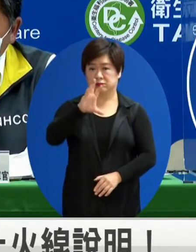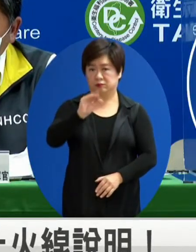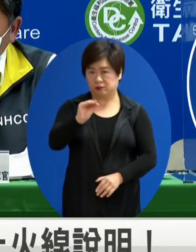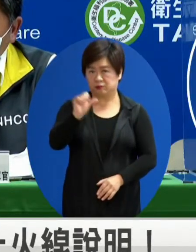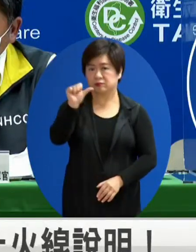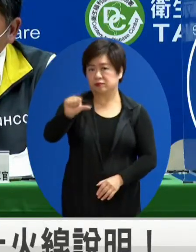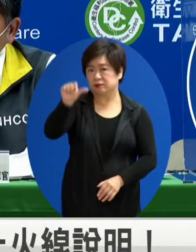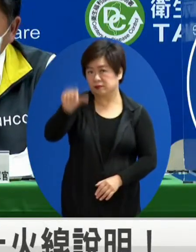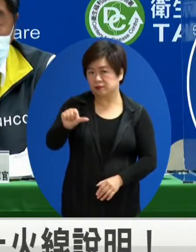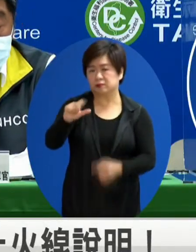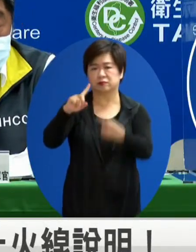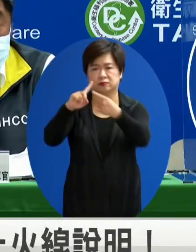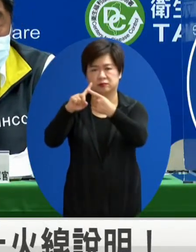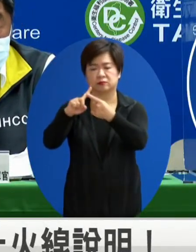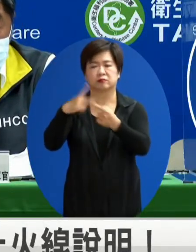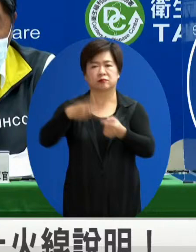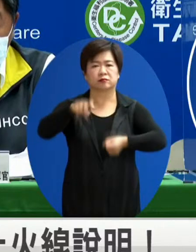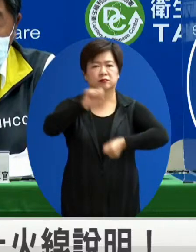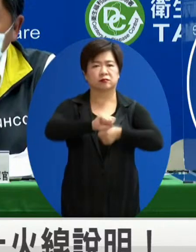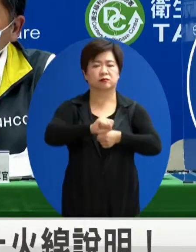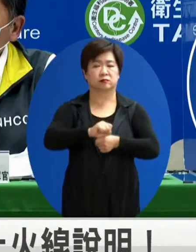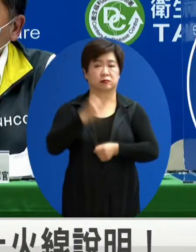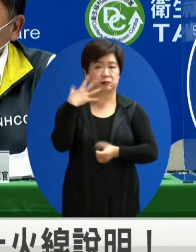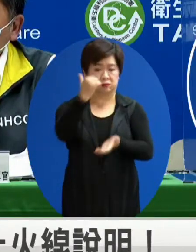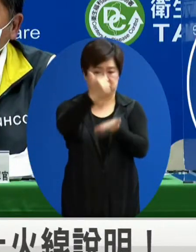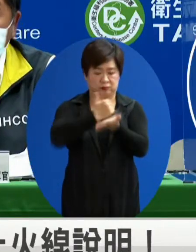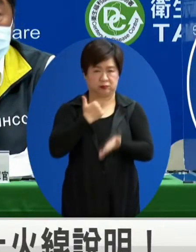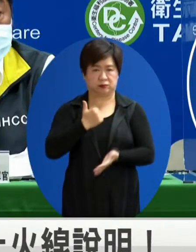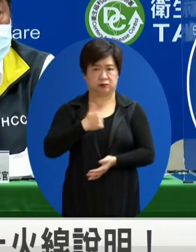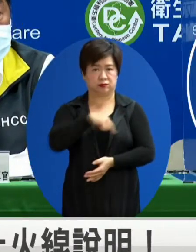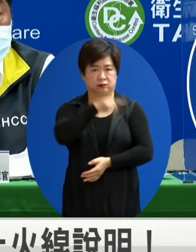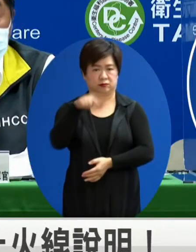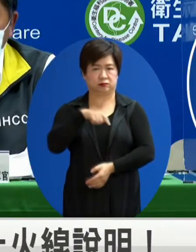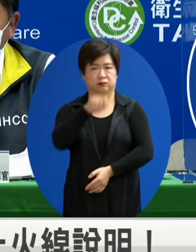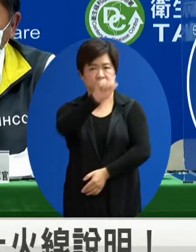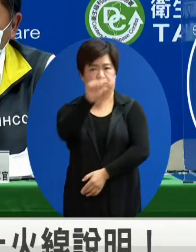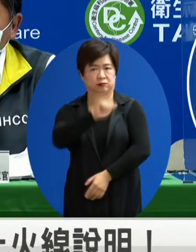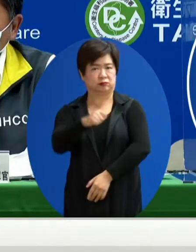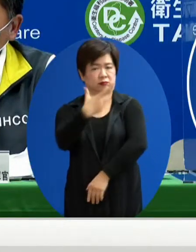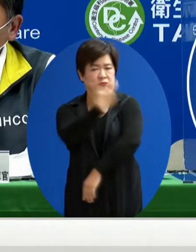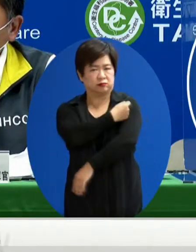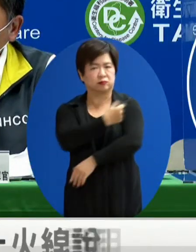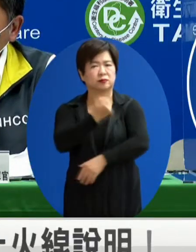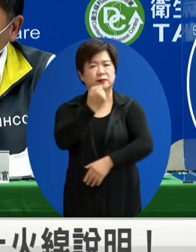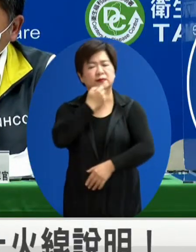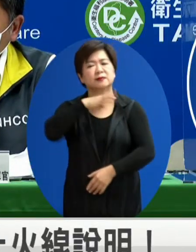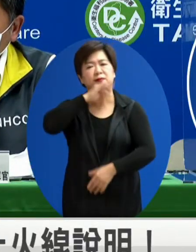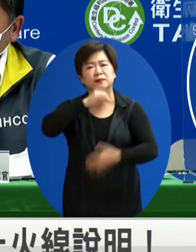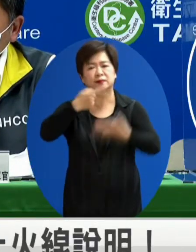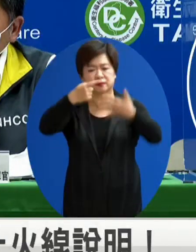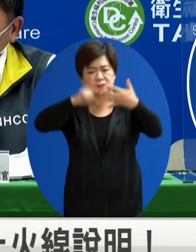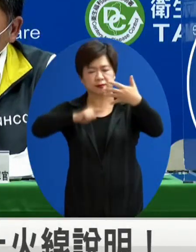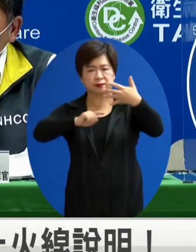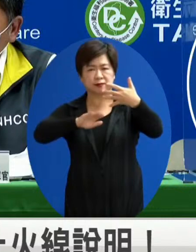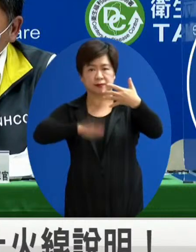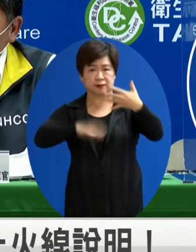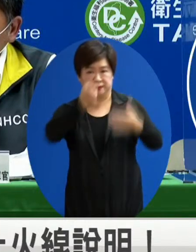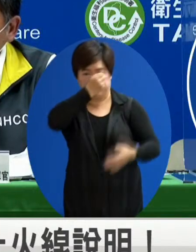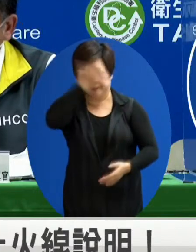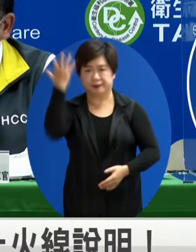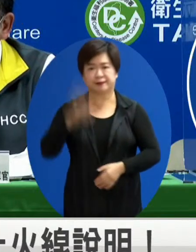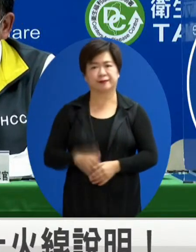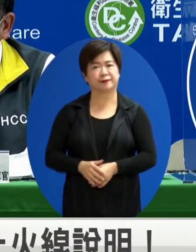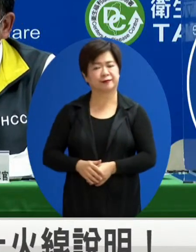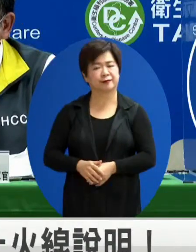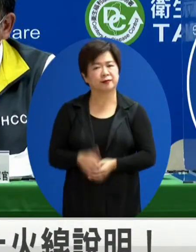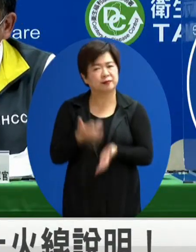80万5千，那所以加上我们这新到的这疫苗哈，所以我们再往下开哈，再往下开，哈，所